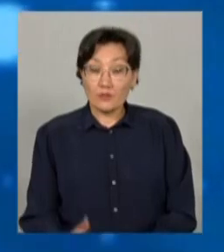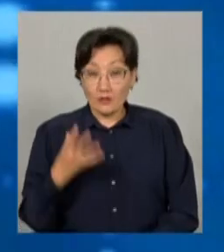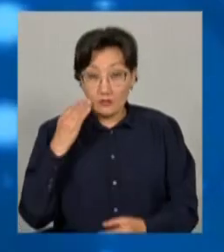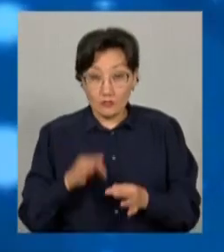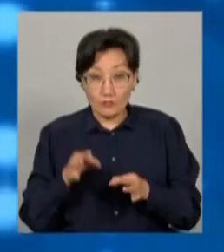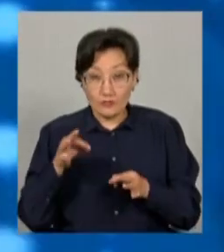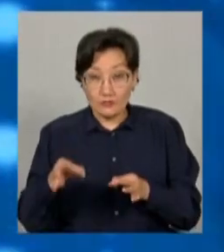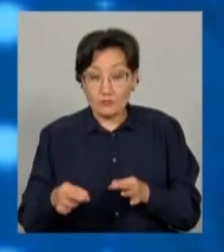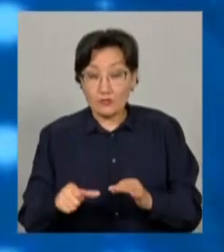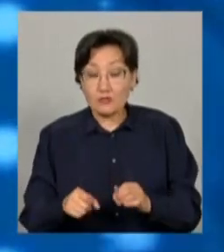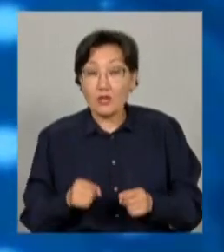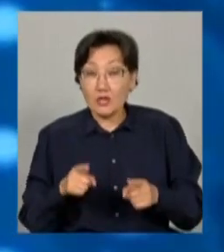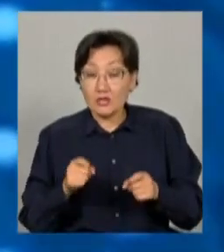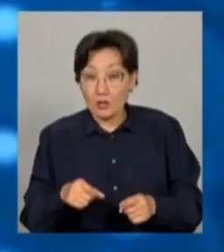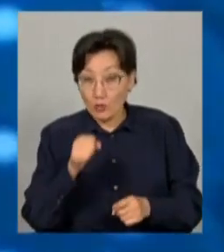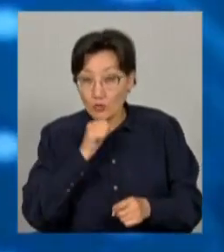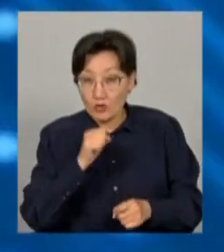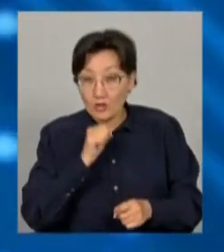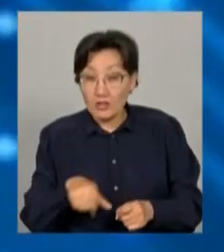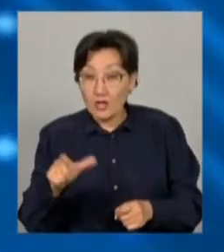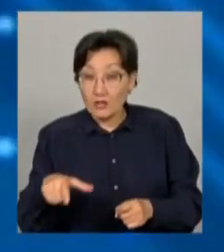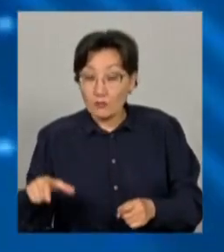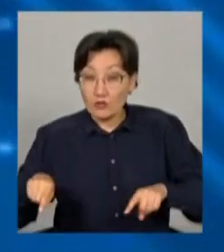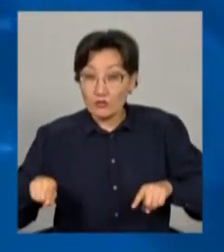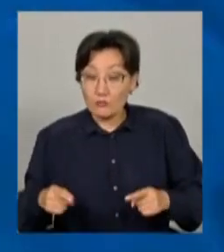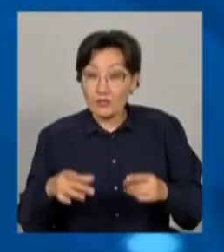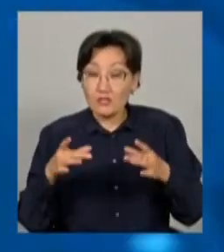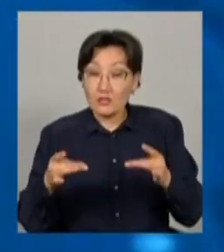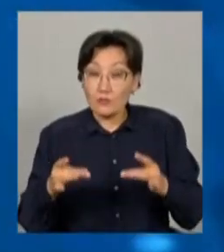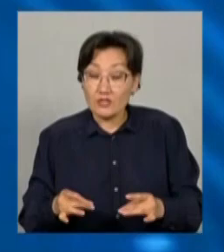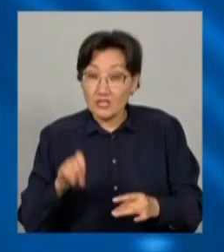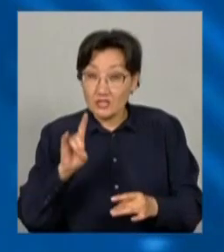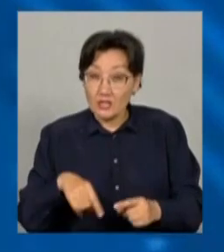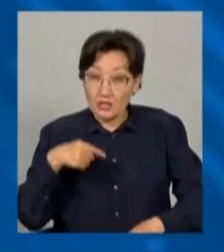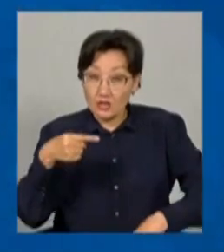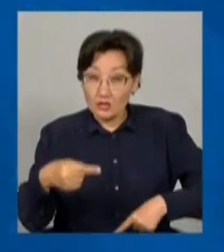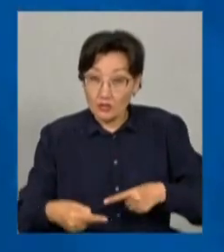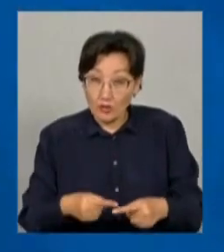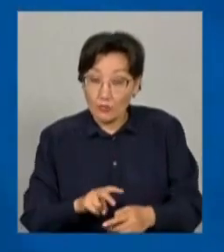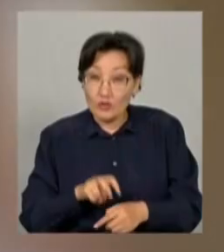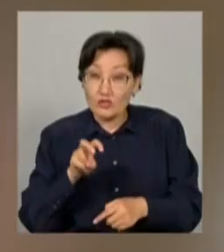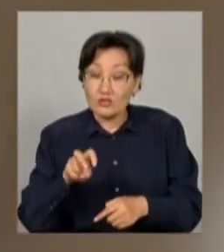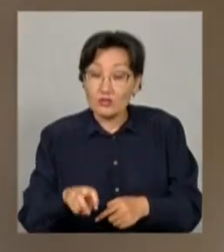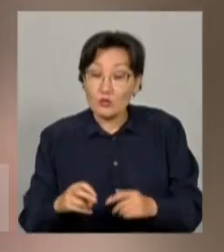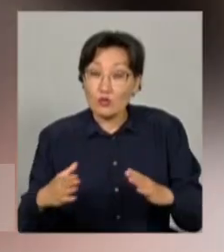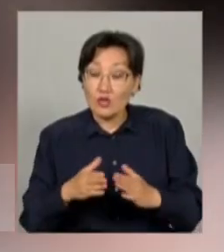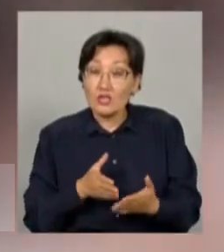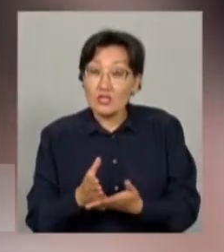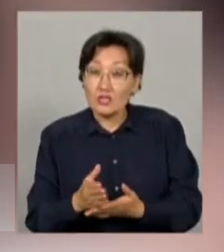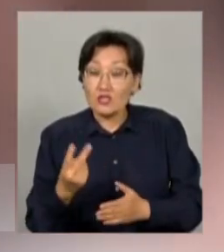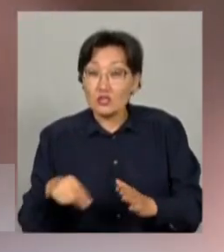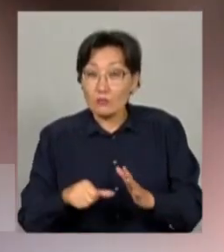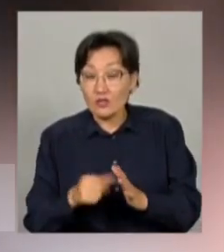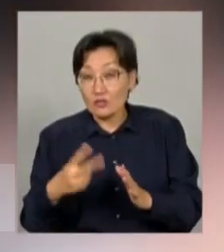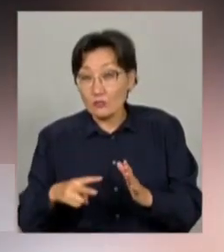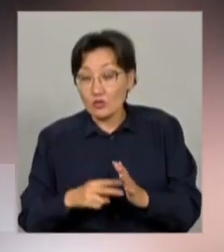Алматы облысында алтын ұрлаған азаматтар ұсталды. Пластикалық терезе арқылы үйге кіргені 26, 27 және 31